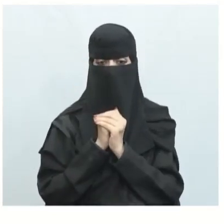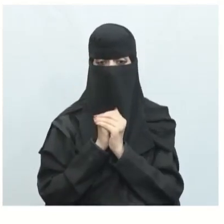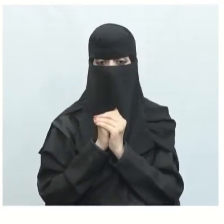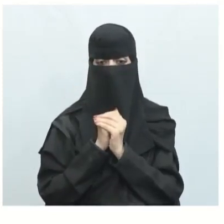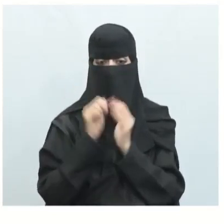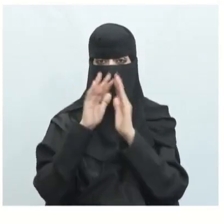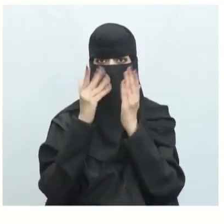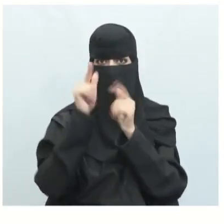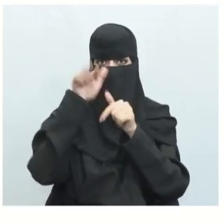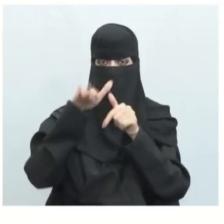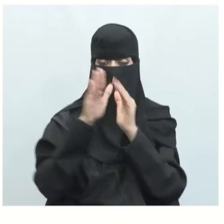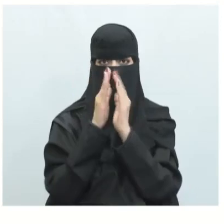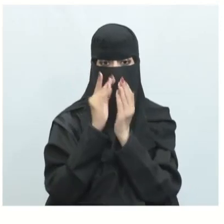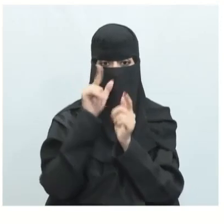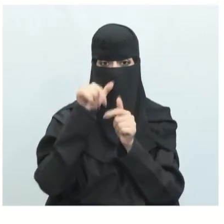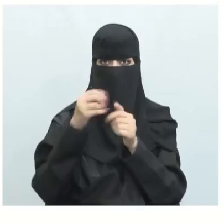او انشاءه